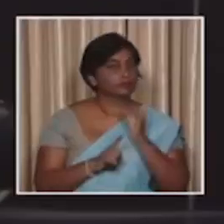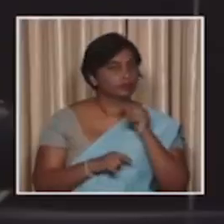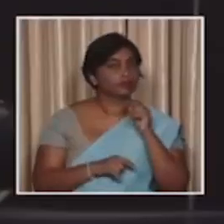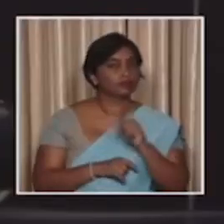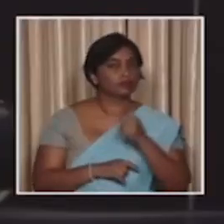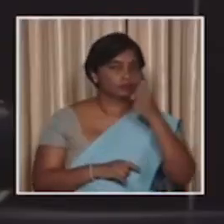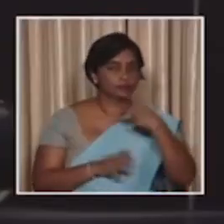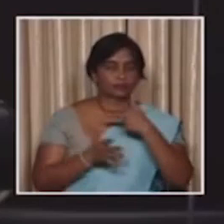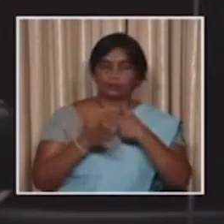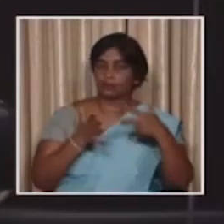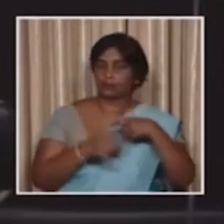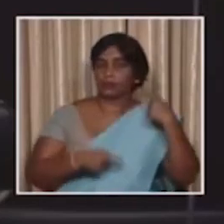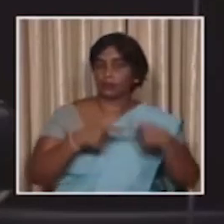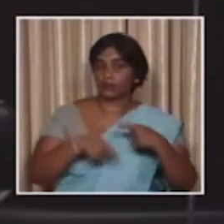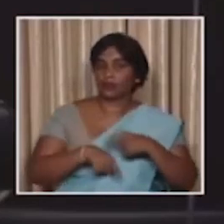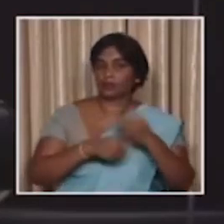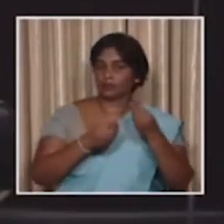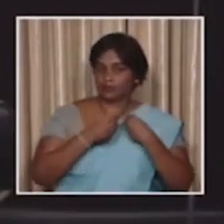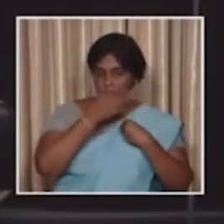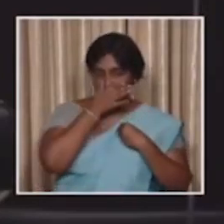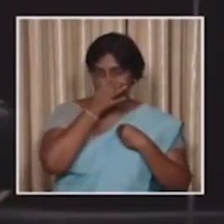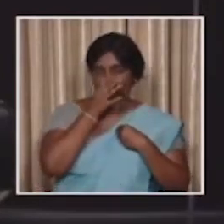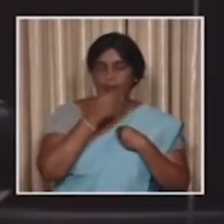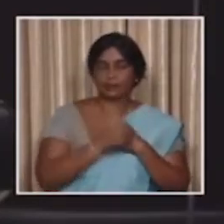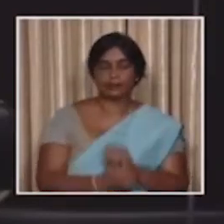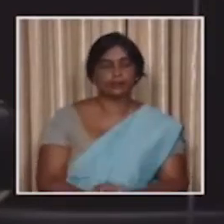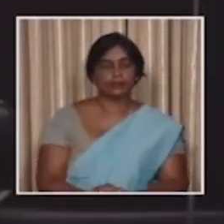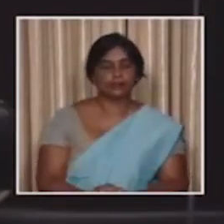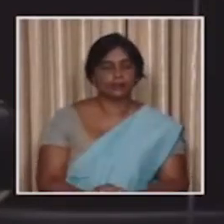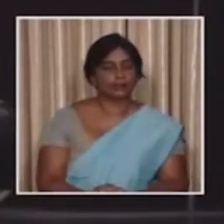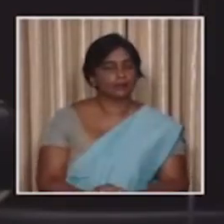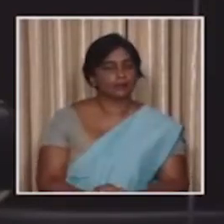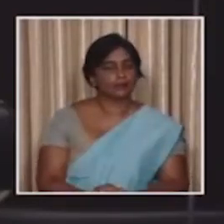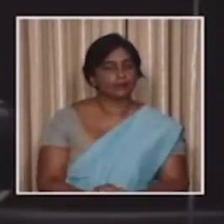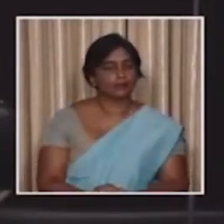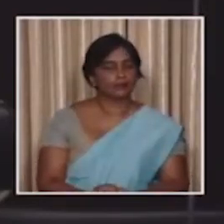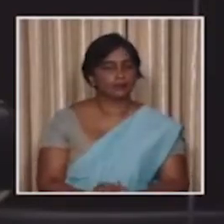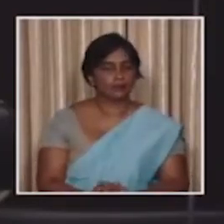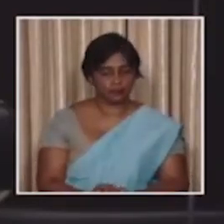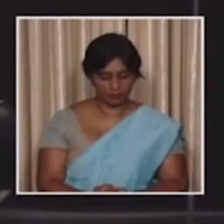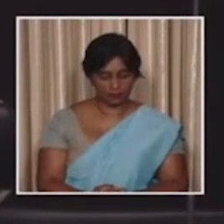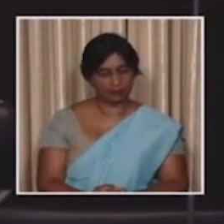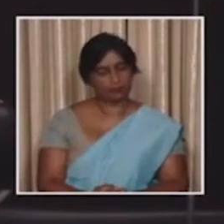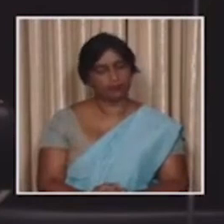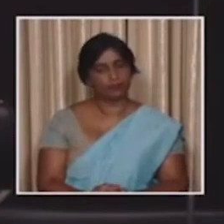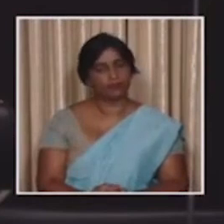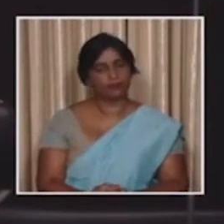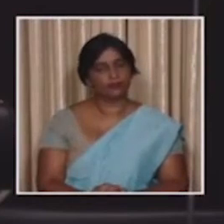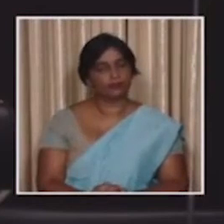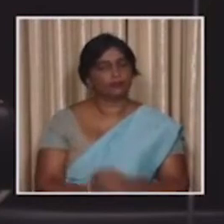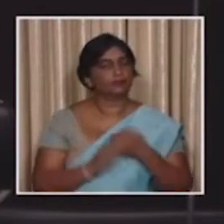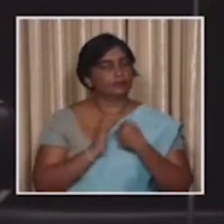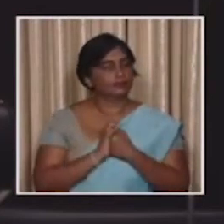உயிர்த்த ஞாயிறு கொண்டு தாக்குதலை தடுக்க தவறிய குற்றச்சாட்டில் குற்றவாளிகளாக இனம் காணப்பட்ட முன்னாள் ஜனாதிபதி மைத்திரிபால சிறிசேன